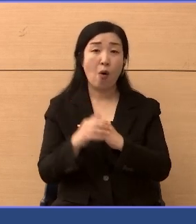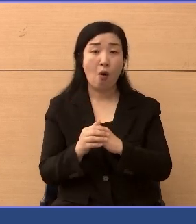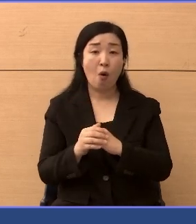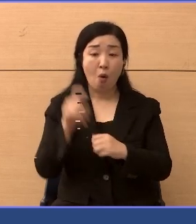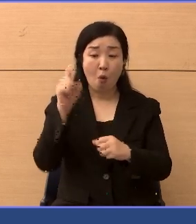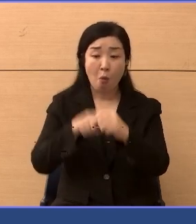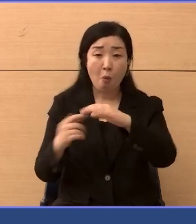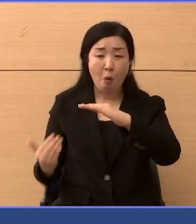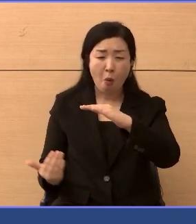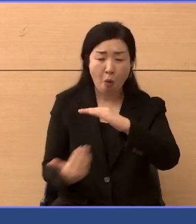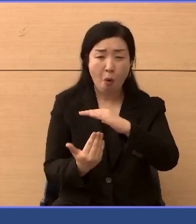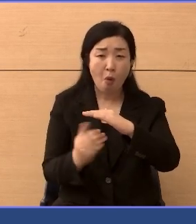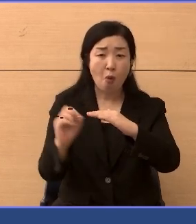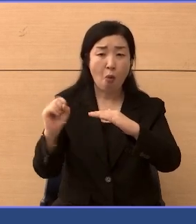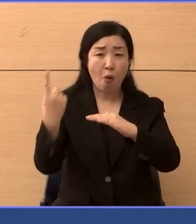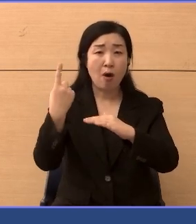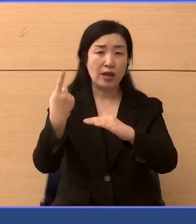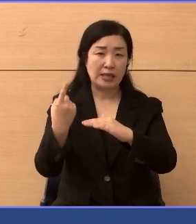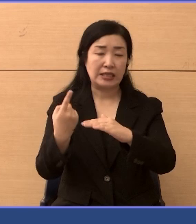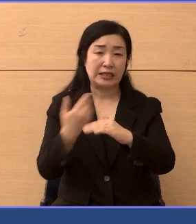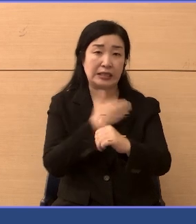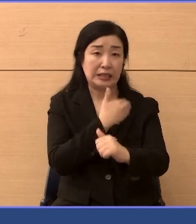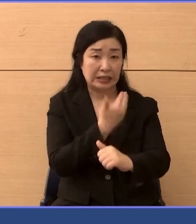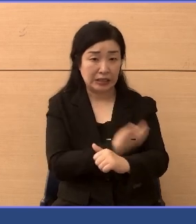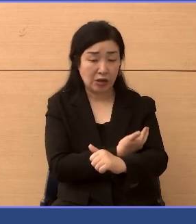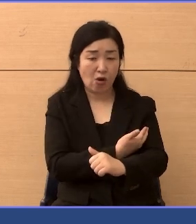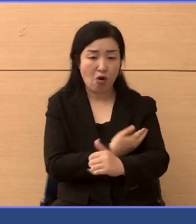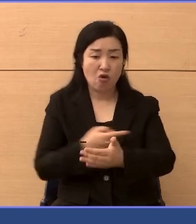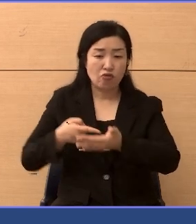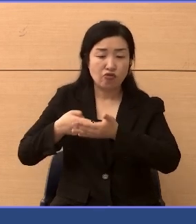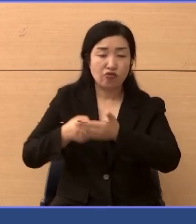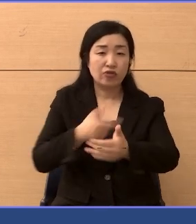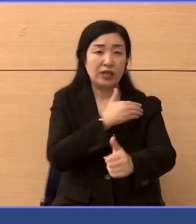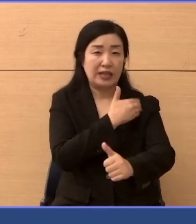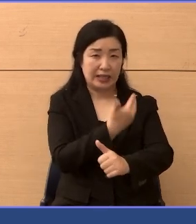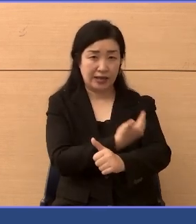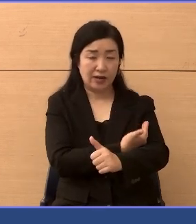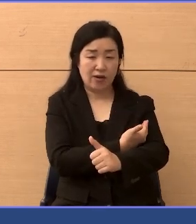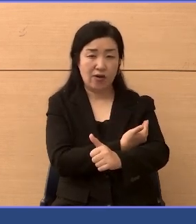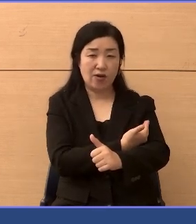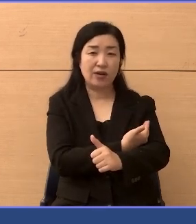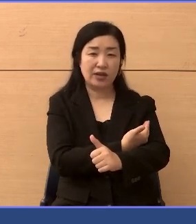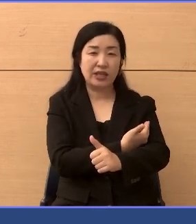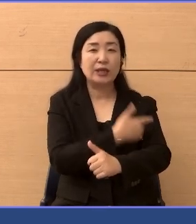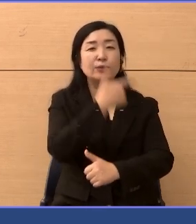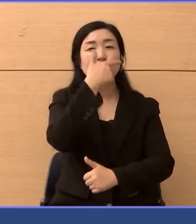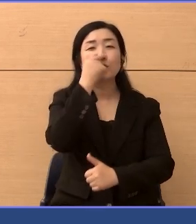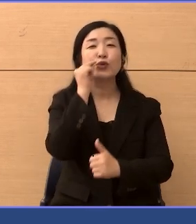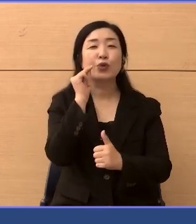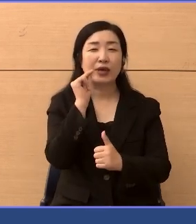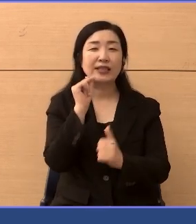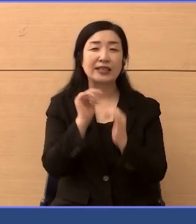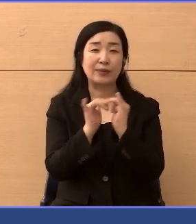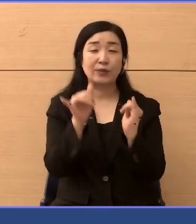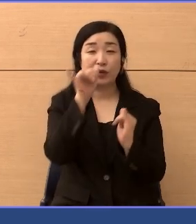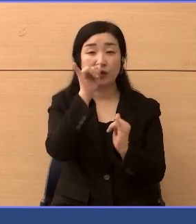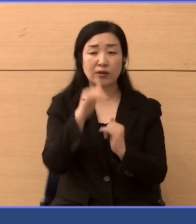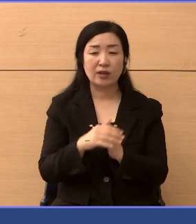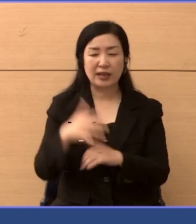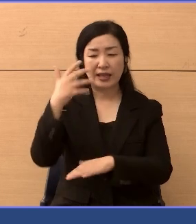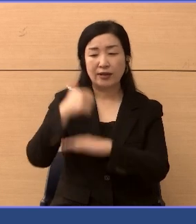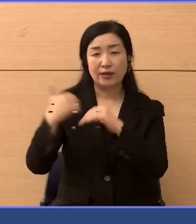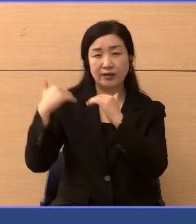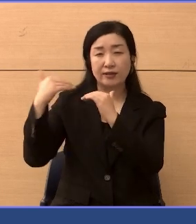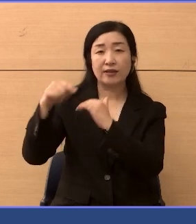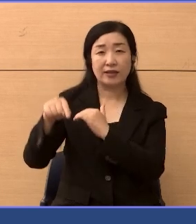목표 달성을 위해서 initiative. 동기부여를 하는 능력 But these 아니면 are 추진을 하는 all 능력이 조금 areas 약한 of 경우가 behavior 많습니다. 특히 that we